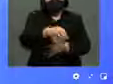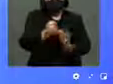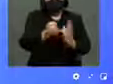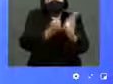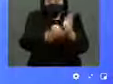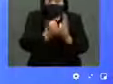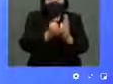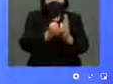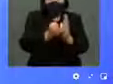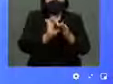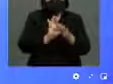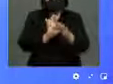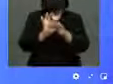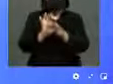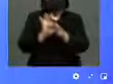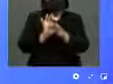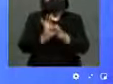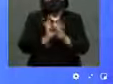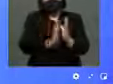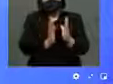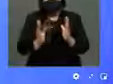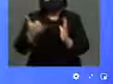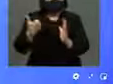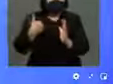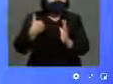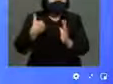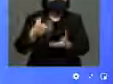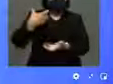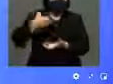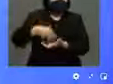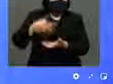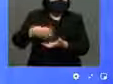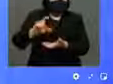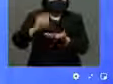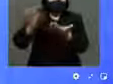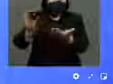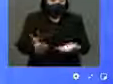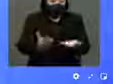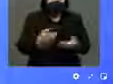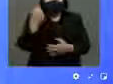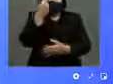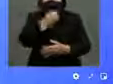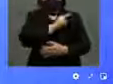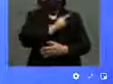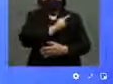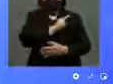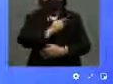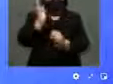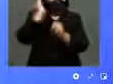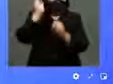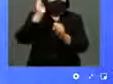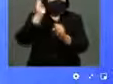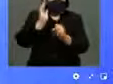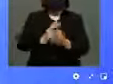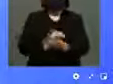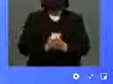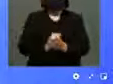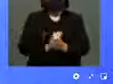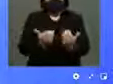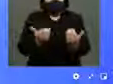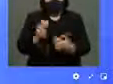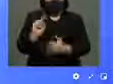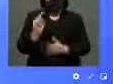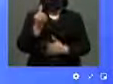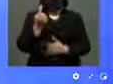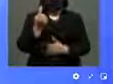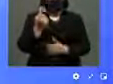ลยังคงน่ากังวลอยู่ในช่วงท้ายของการแถลงข่าวเราจะเชิญผู้ที่เกี่ยวข้องทั้งหมดมาร่วมพูดคุยกันนะครับแต่ว่าวันนี้เริ่มต้นช่วงแรก